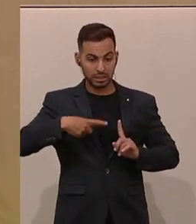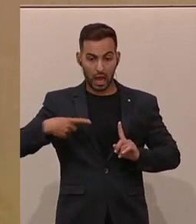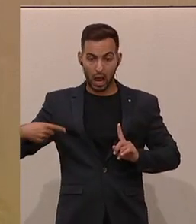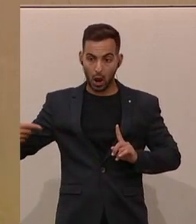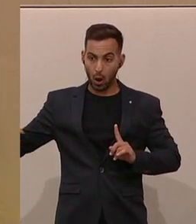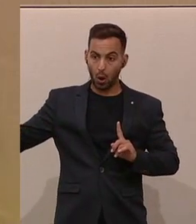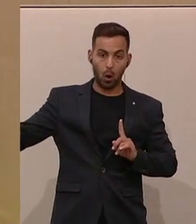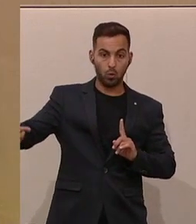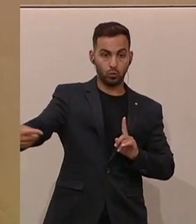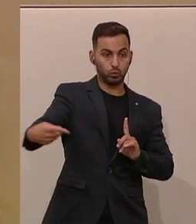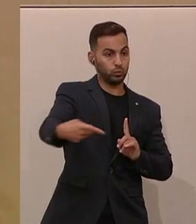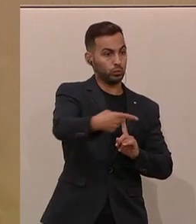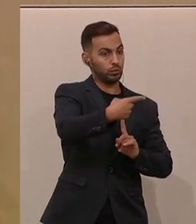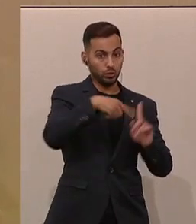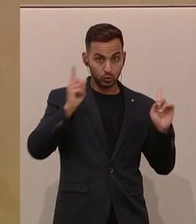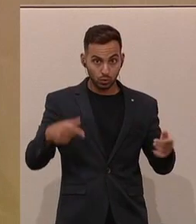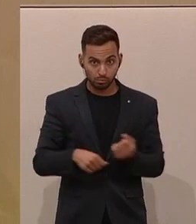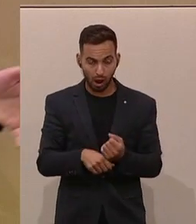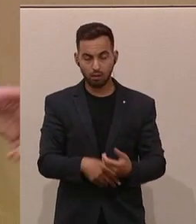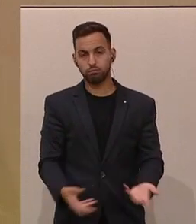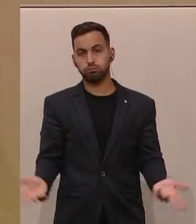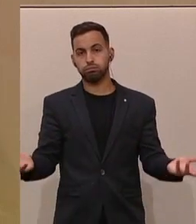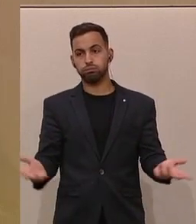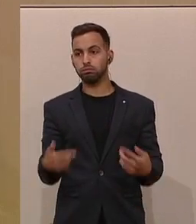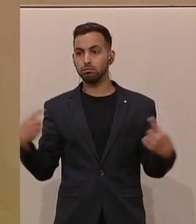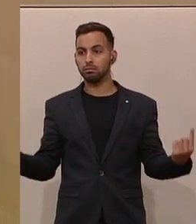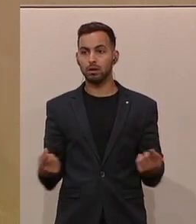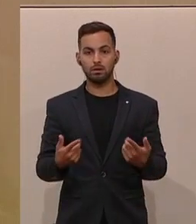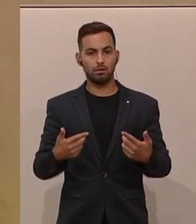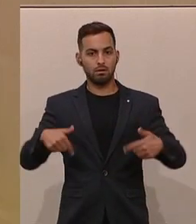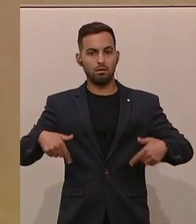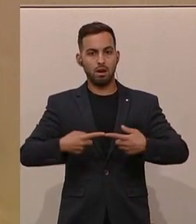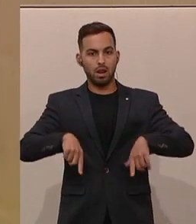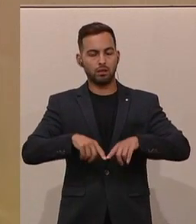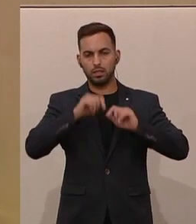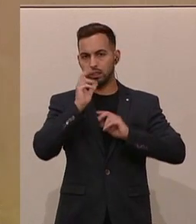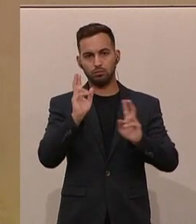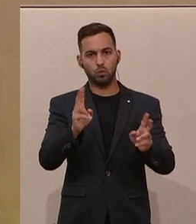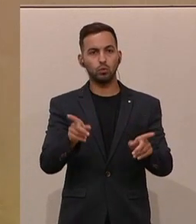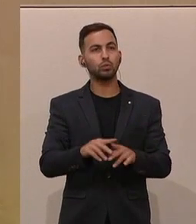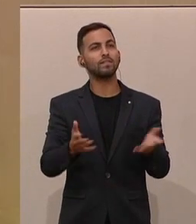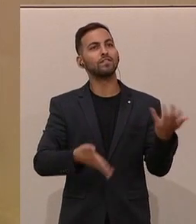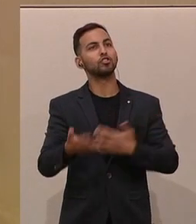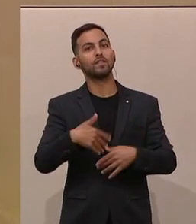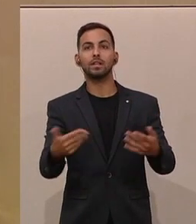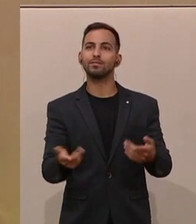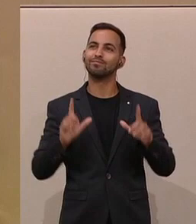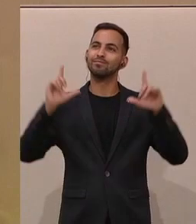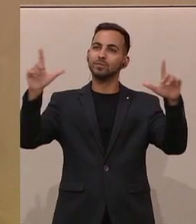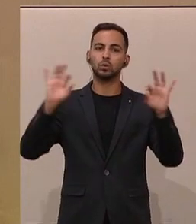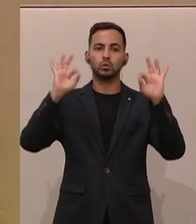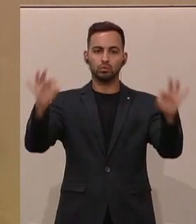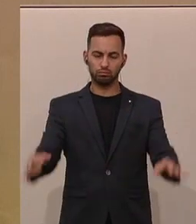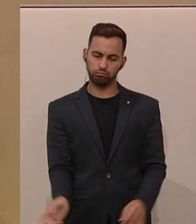Wanderer abtrennen? Das ist in weiten Teilen von unserem Land erstens mal überhaupt nicht möglich, zweitens nicht wirtschaftlich vertretbar und auch